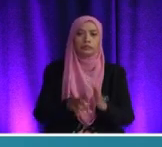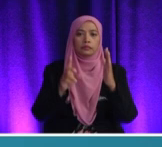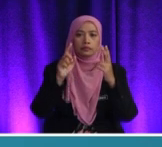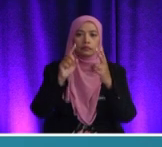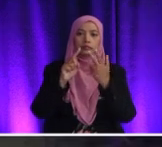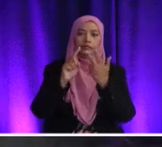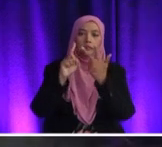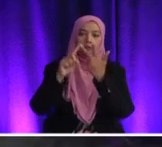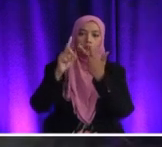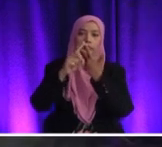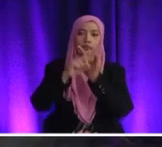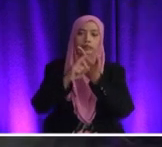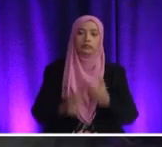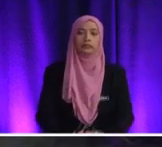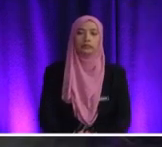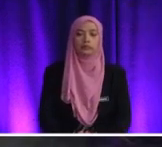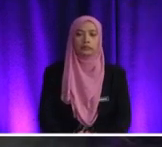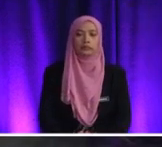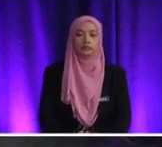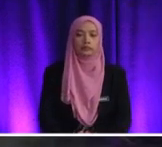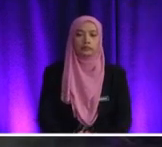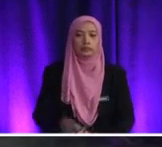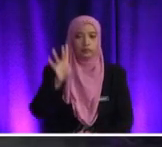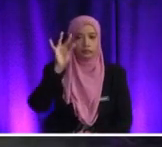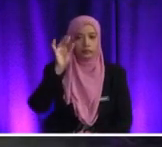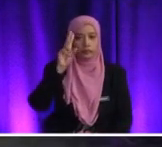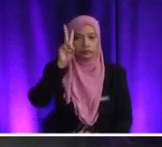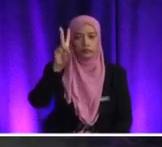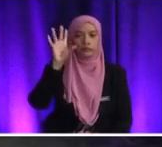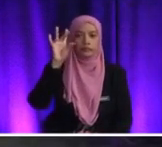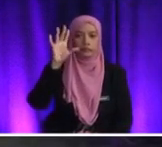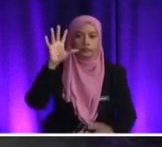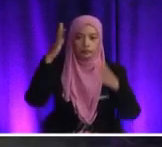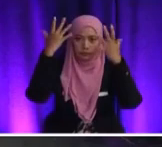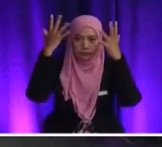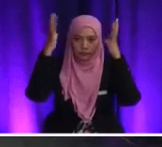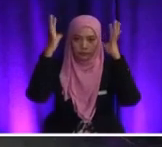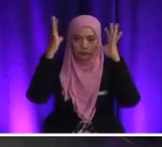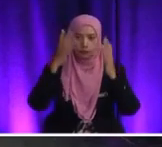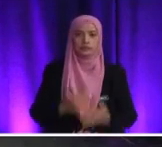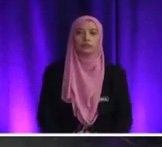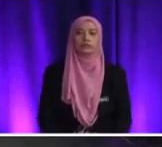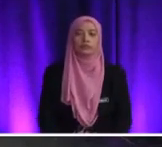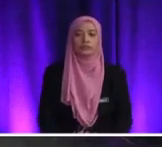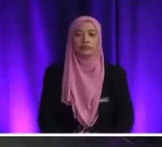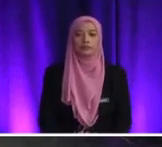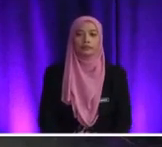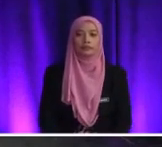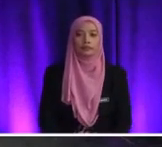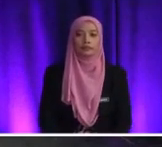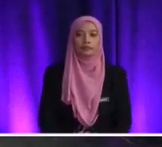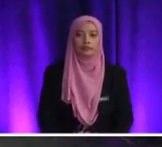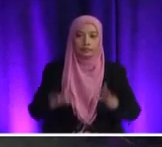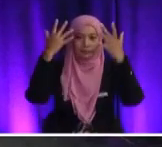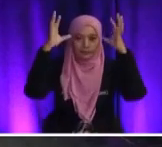uh Biar selalu terus proyek kita bagi dua bintang Wow bintang untuk Ilham banyaknya bin tailhan if the